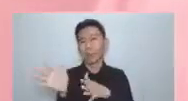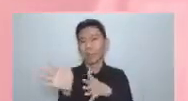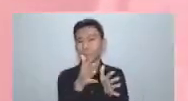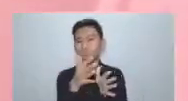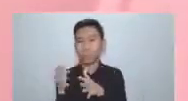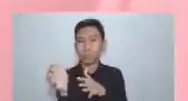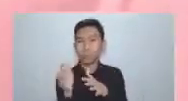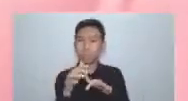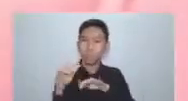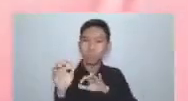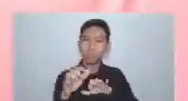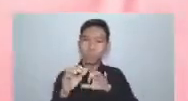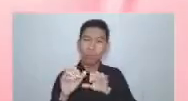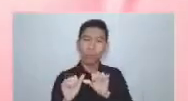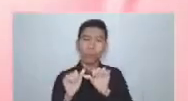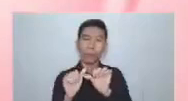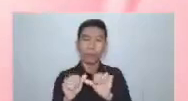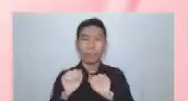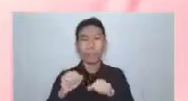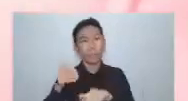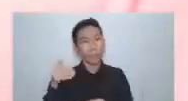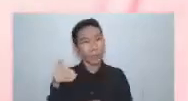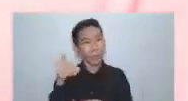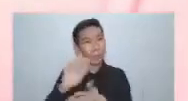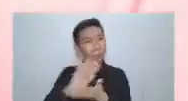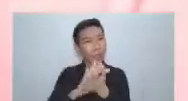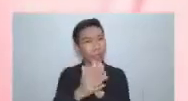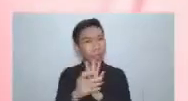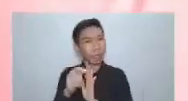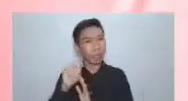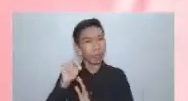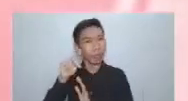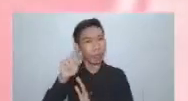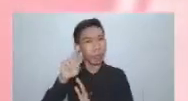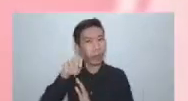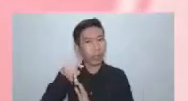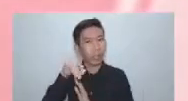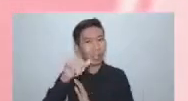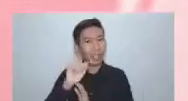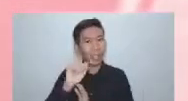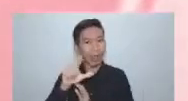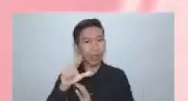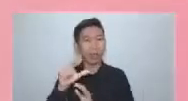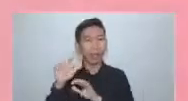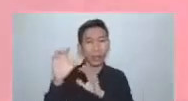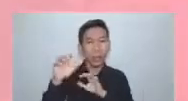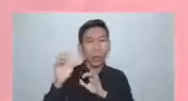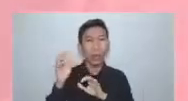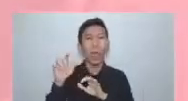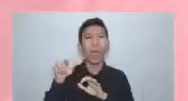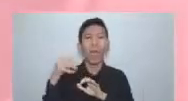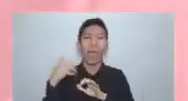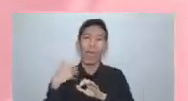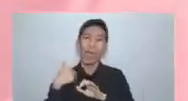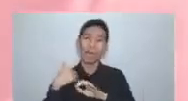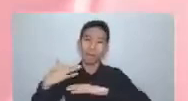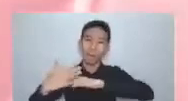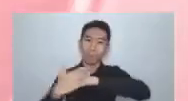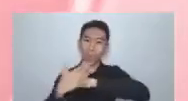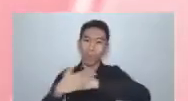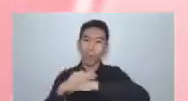at maulang maghapon sa halos buong Mindanao dahil partly cloudy skies with scattered rain showers and thunderstorms din ang iiral